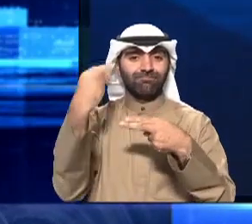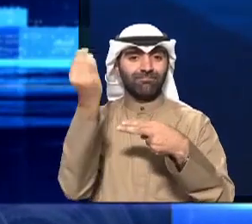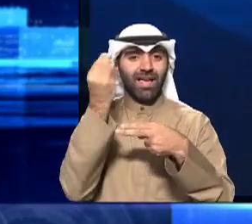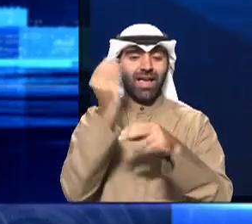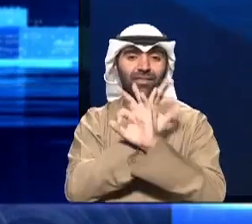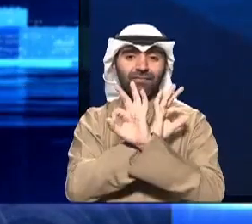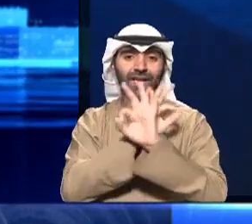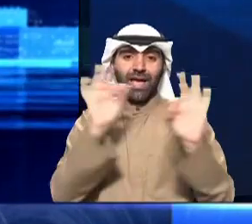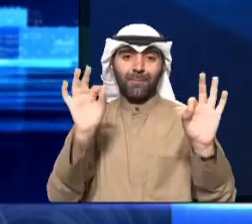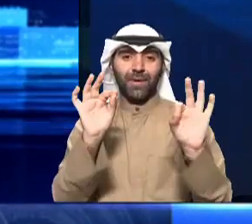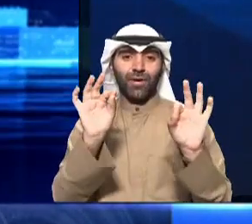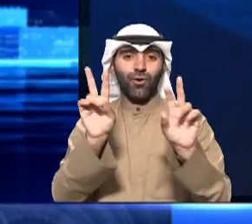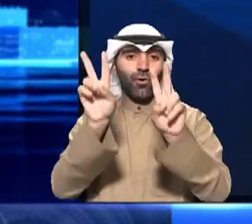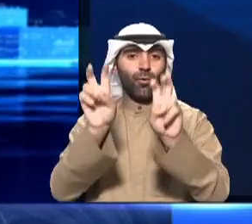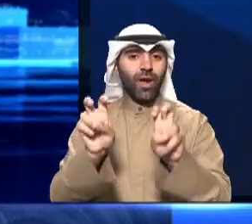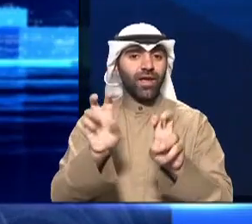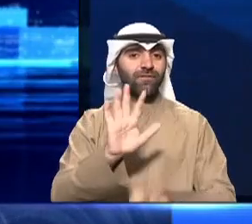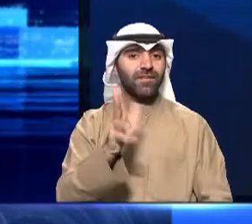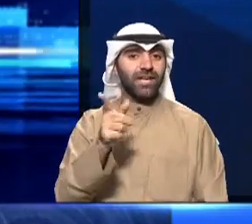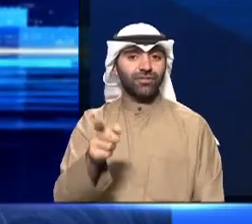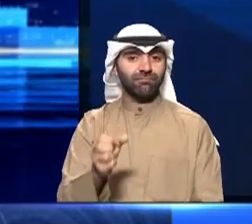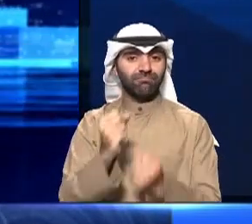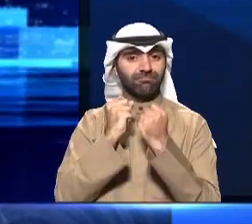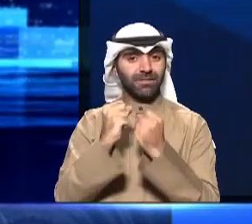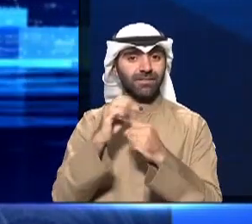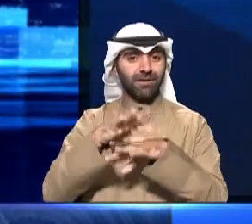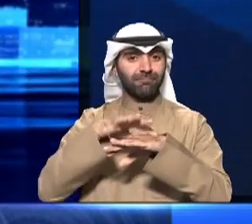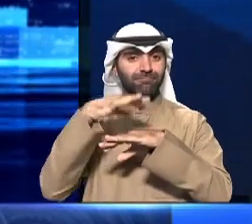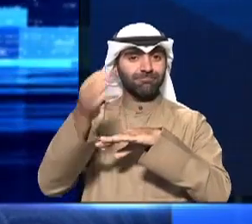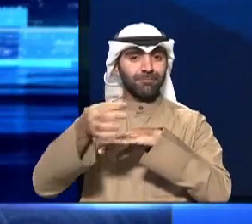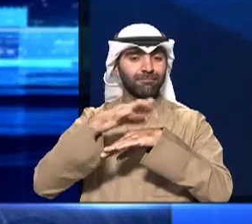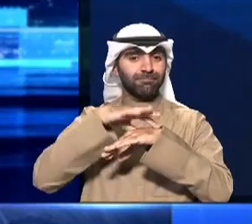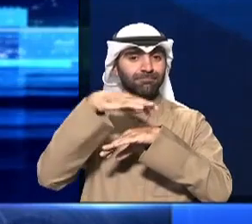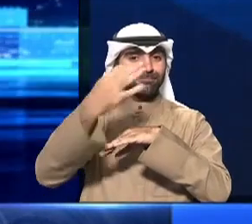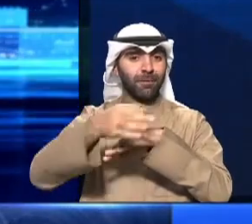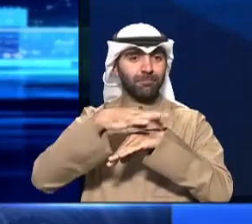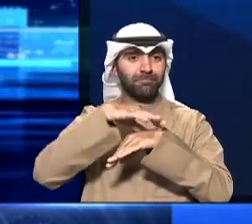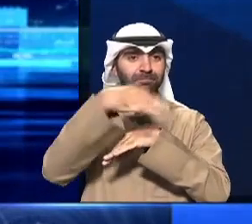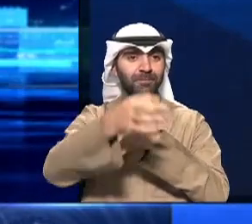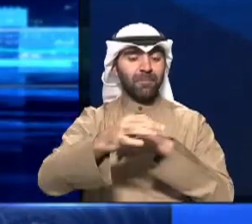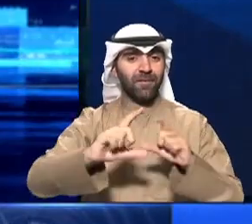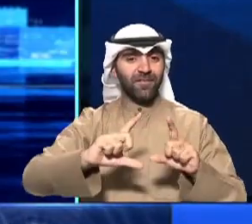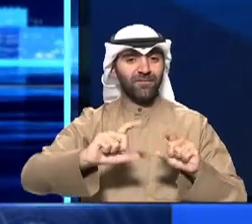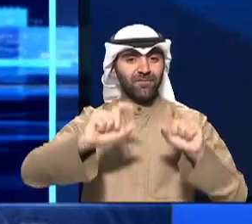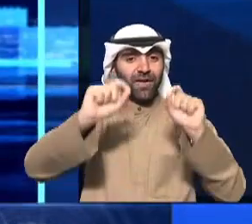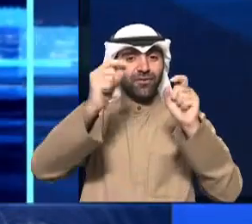خارج في الخارج بدون التصريح بالخروج ممكن أن يعرض